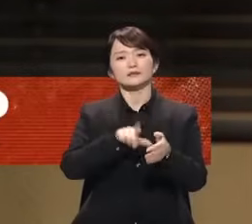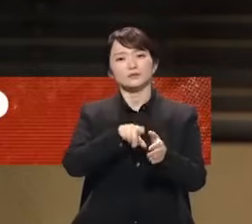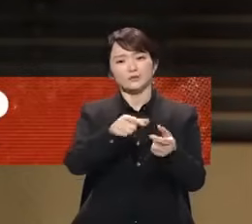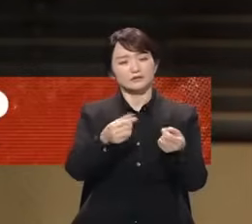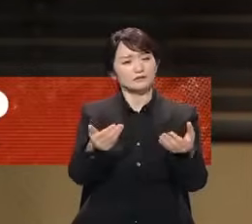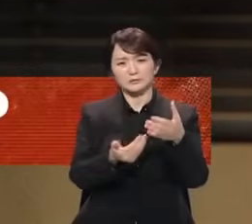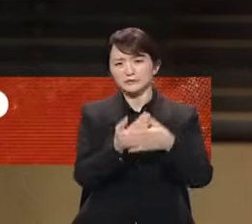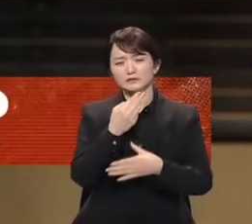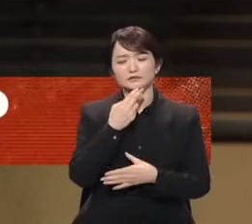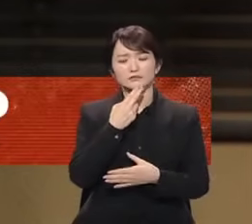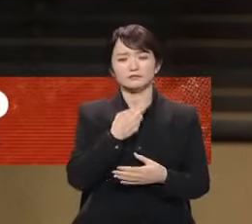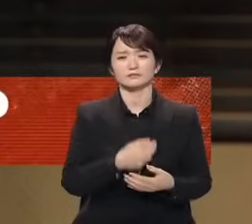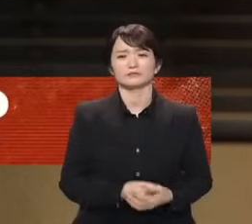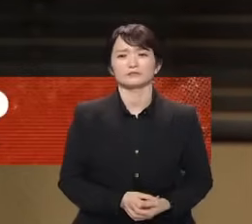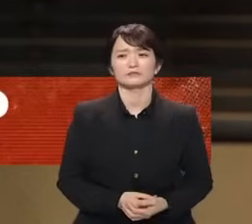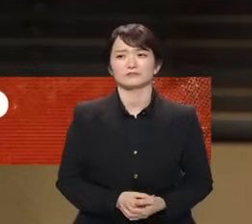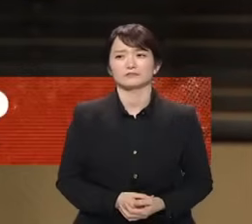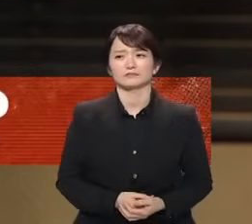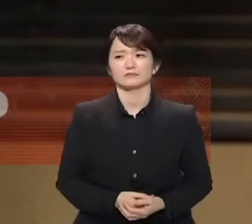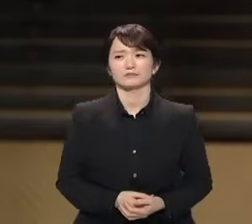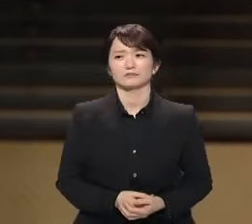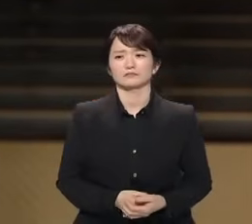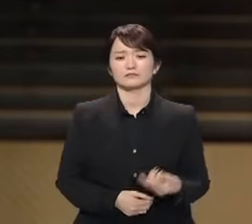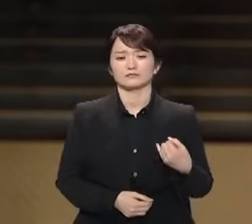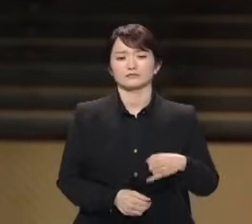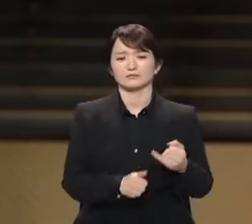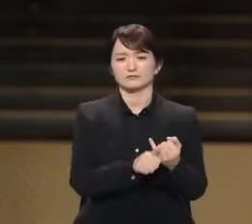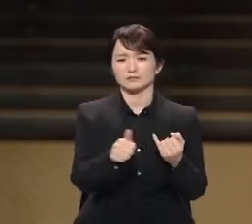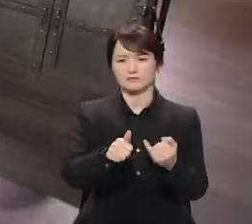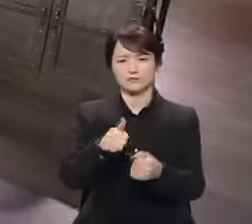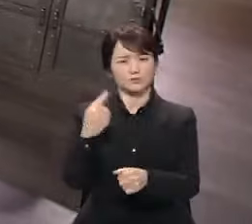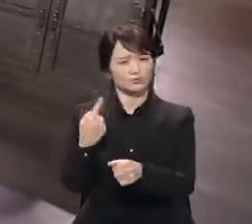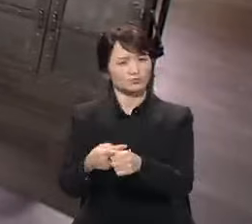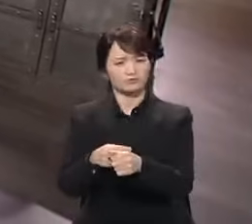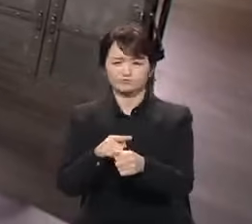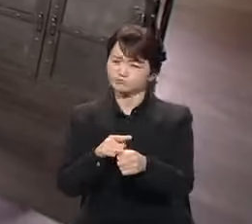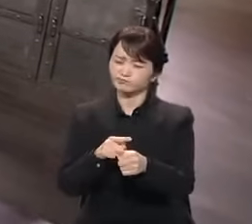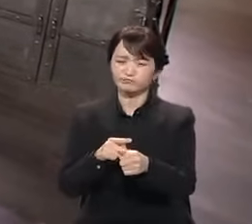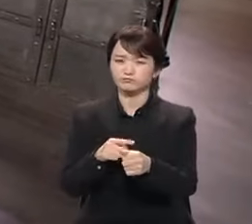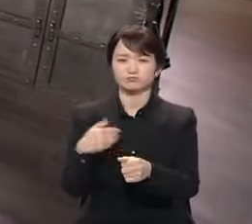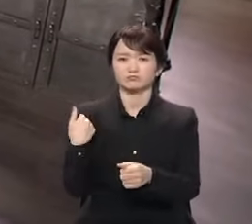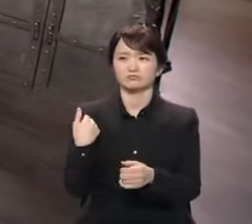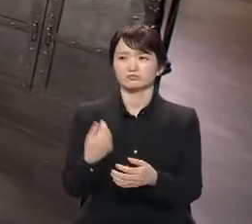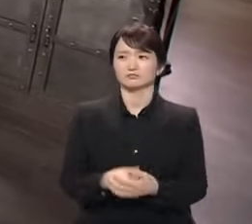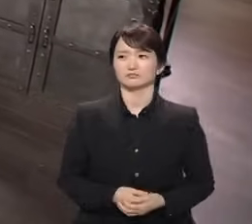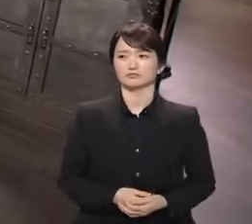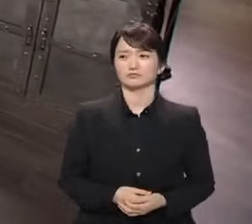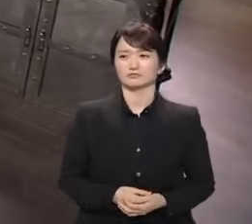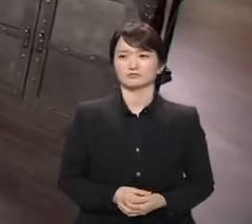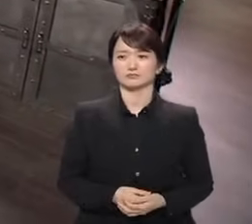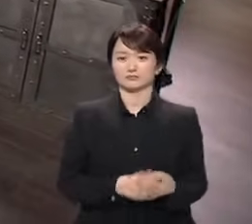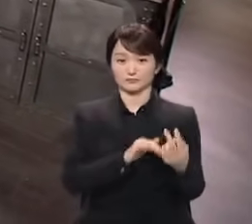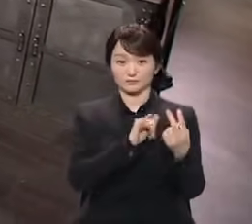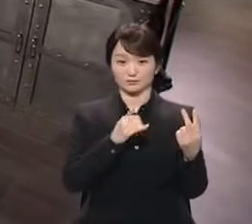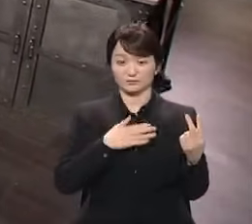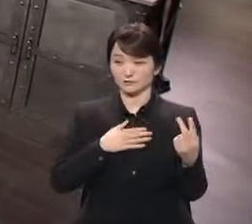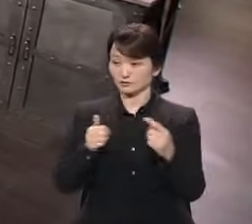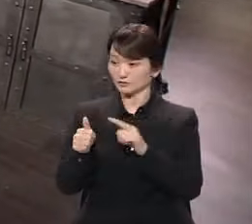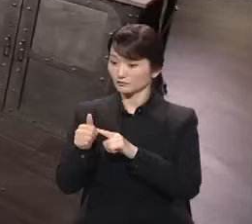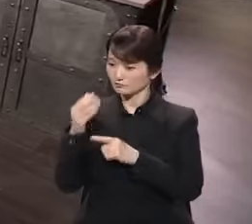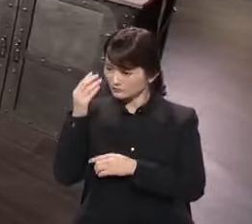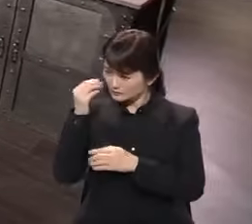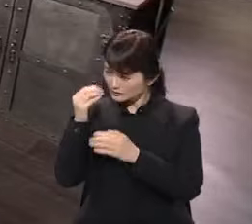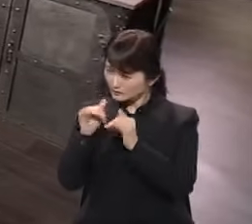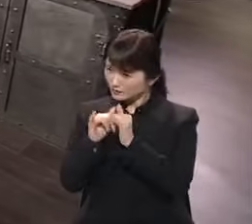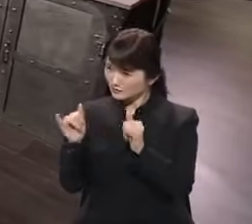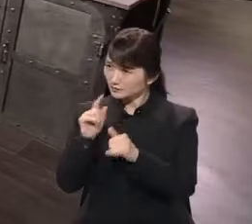것 같아요. 어떻게 욕을 합니까 사위한테? 자, 양 변호사님. 아니 두 분은 왜 저만 이상한 사람 만들어놓고 자기들도